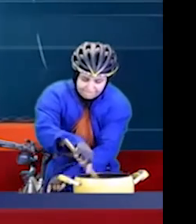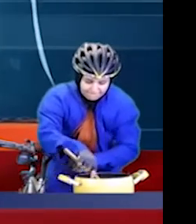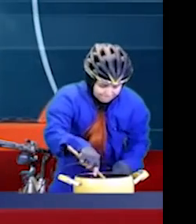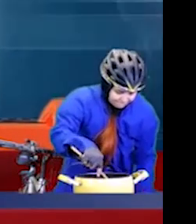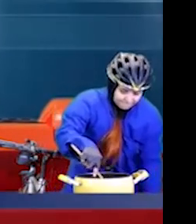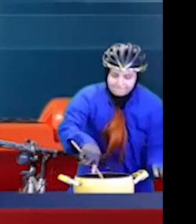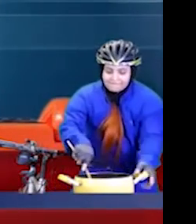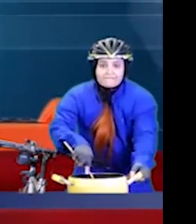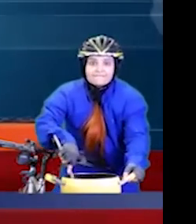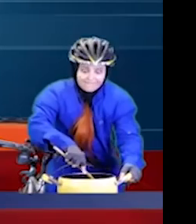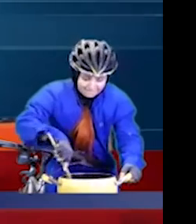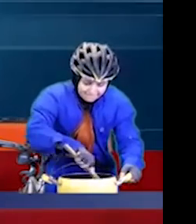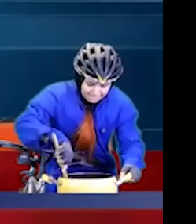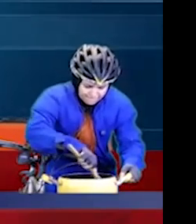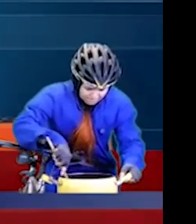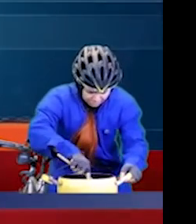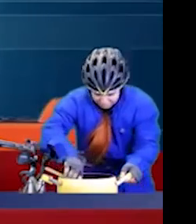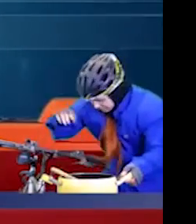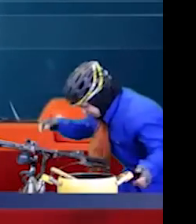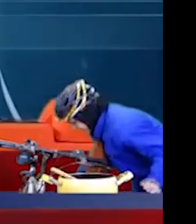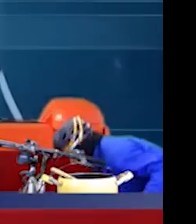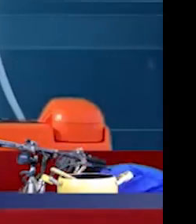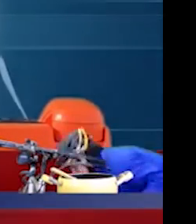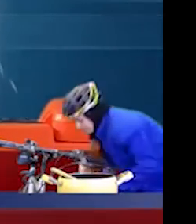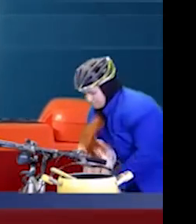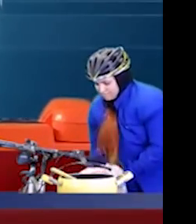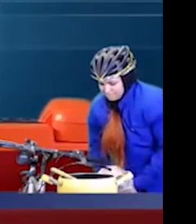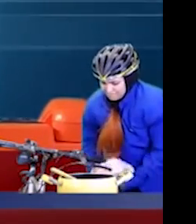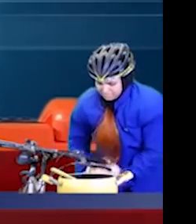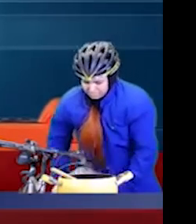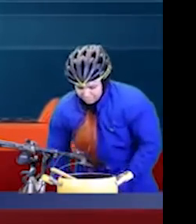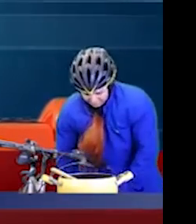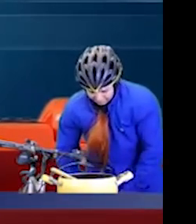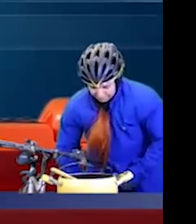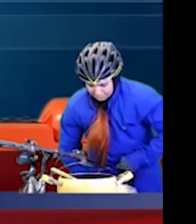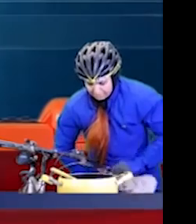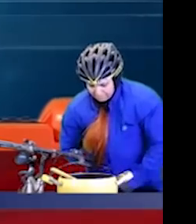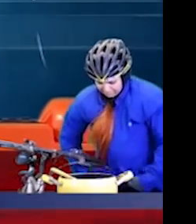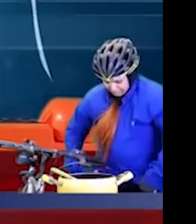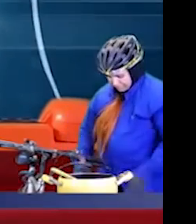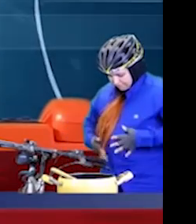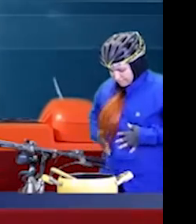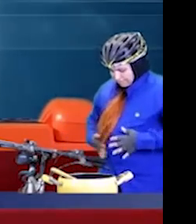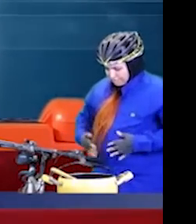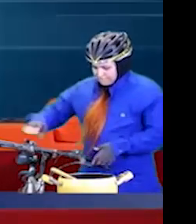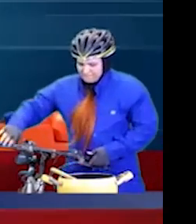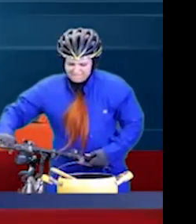گفت: جون مرغ و پسینش و بارون، نبینم به کسی داری تو